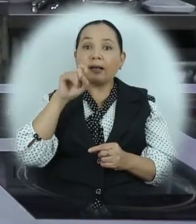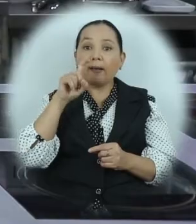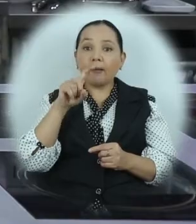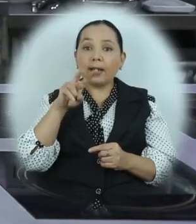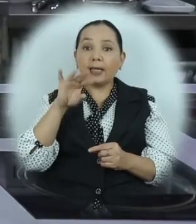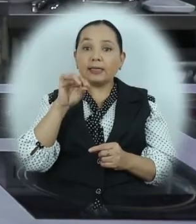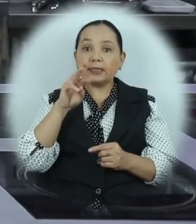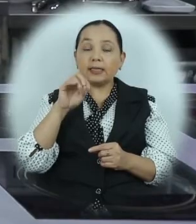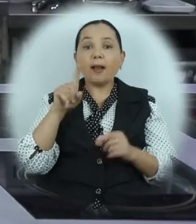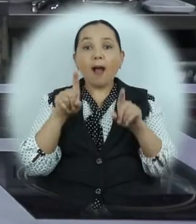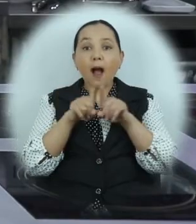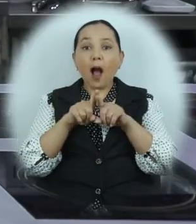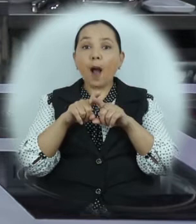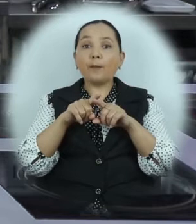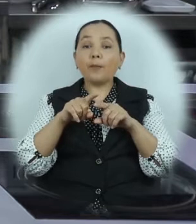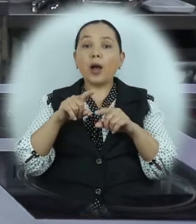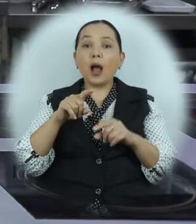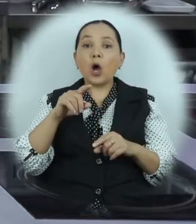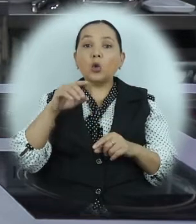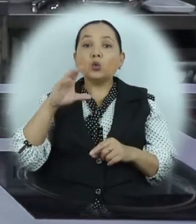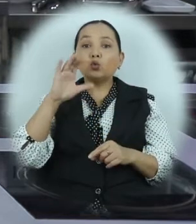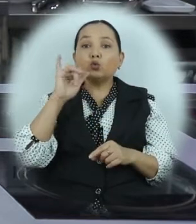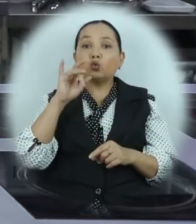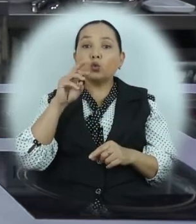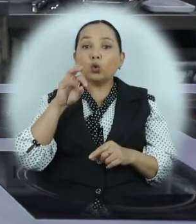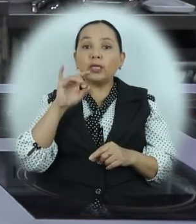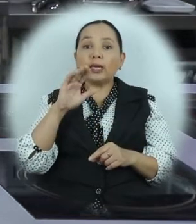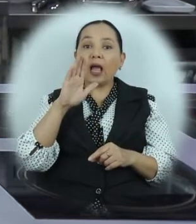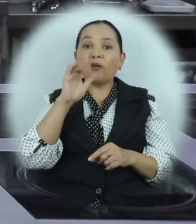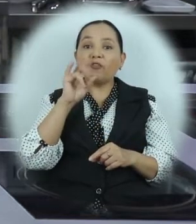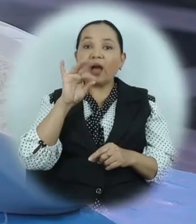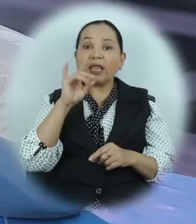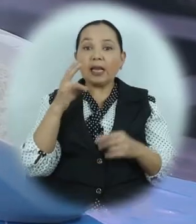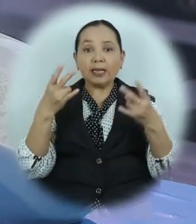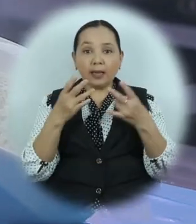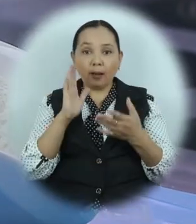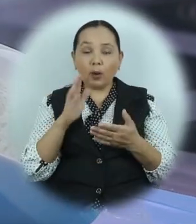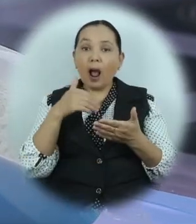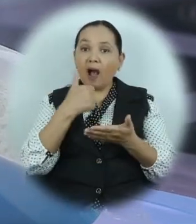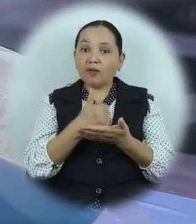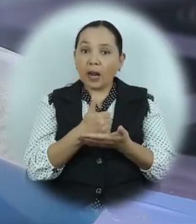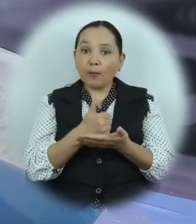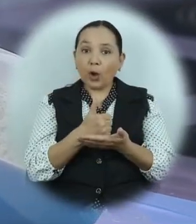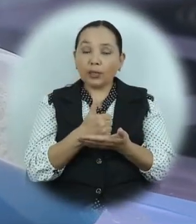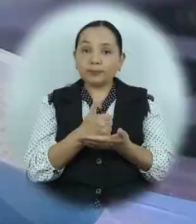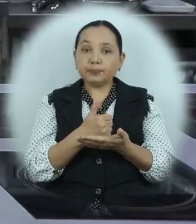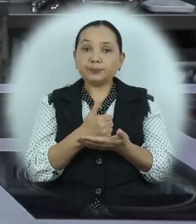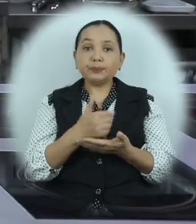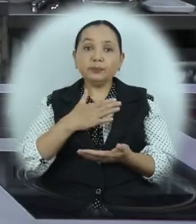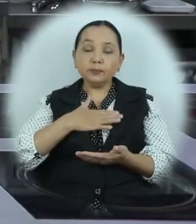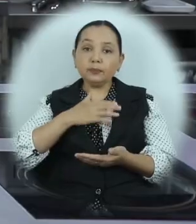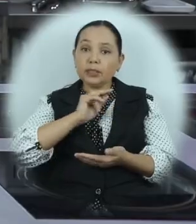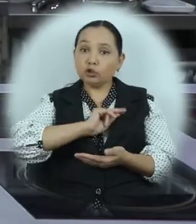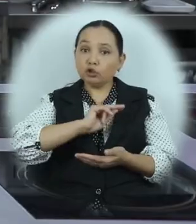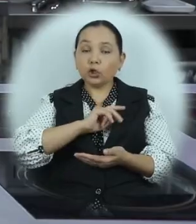hamda suyultirilgan vanilin essensiyasi kerak bo'ladi. Avvalambor biz